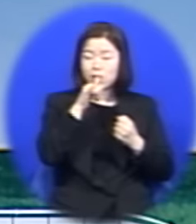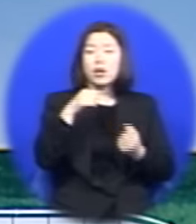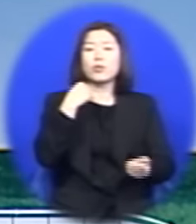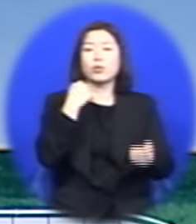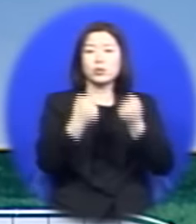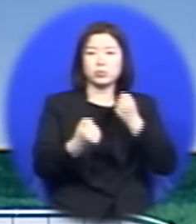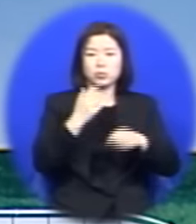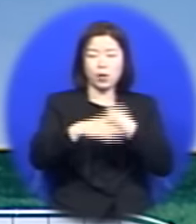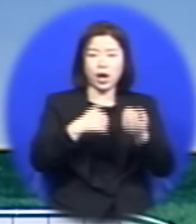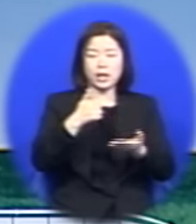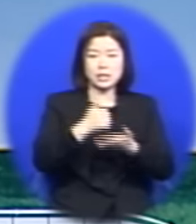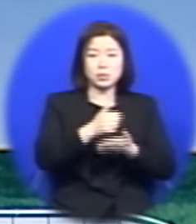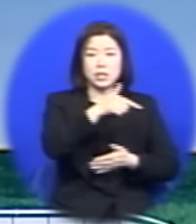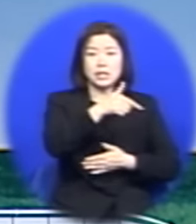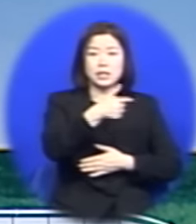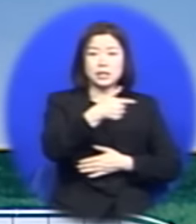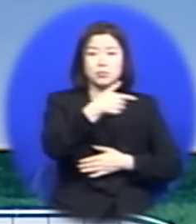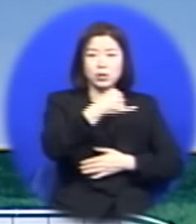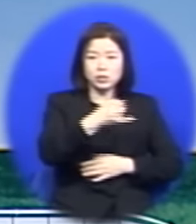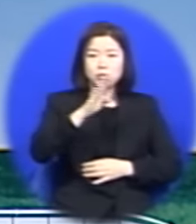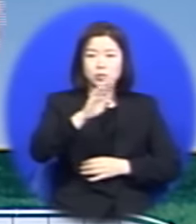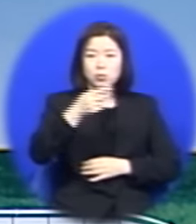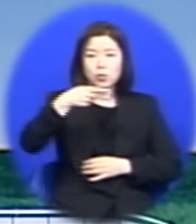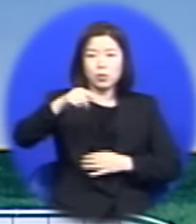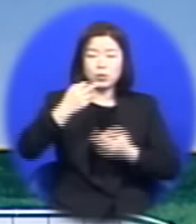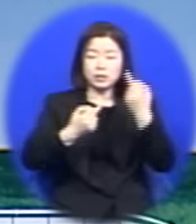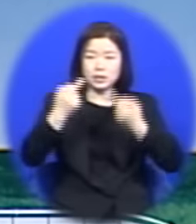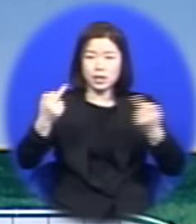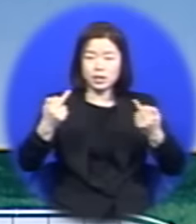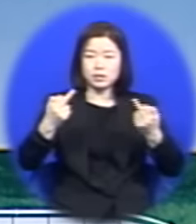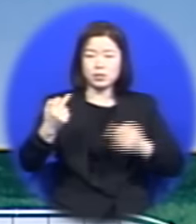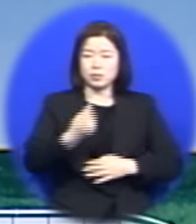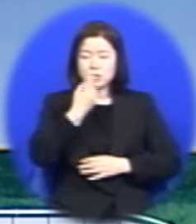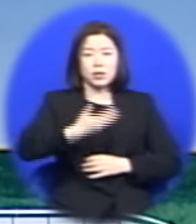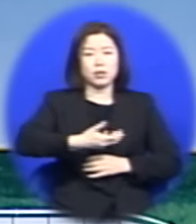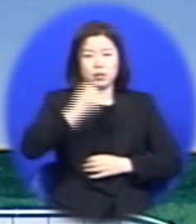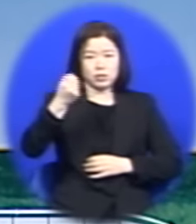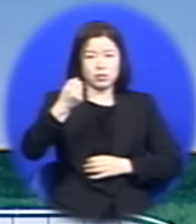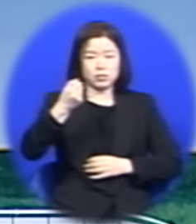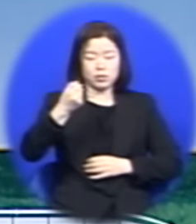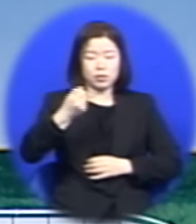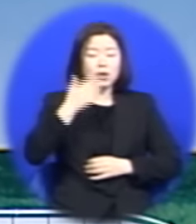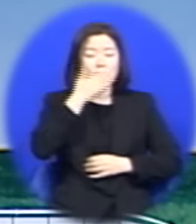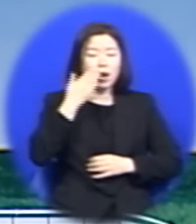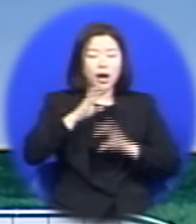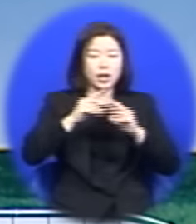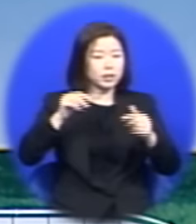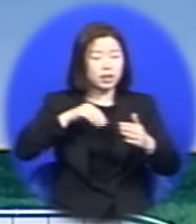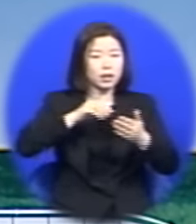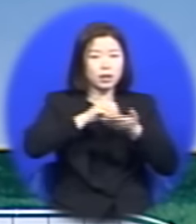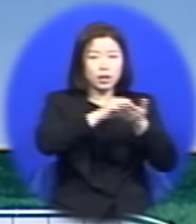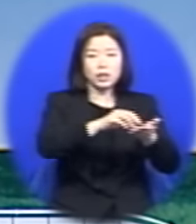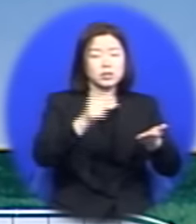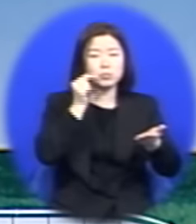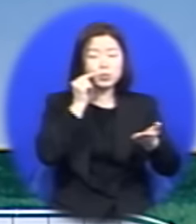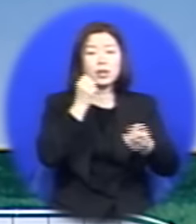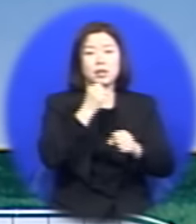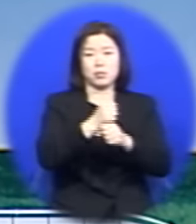느보산에서 생명 거두셨습니다. 가나안 땅 못 들어가게 하셨어요. 왜